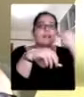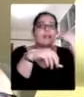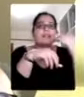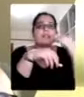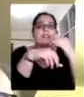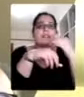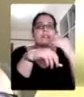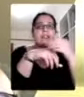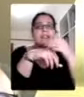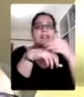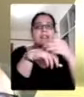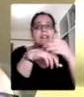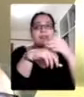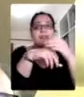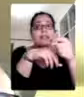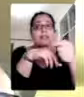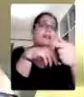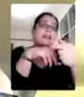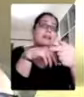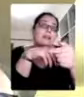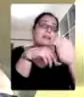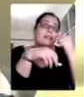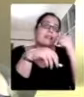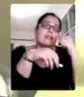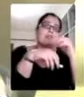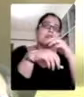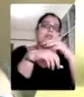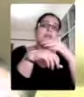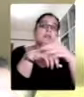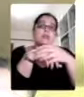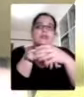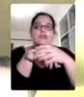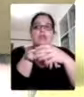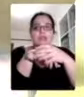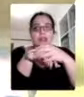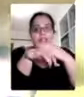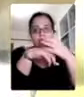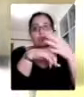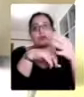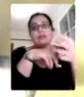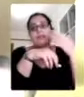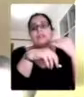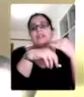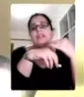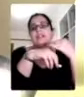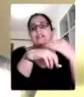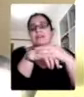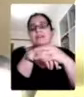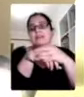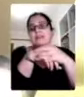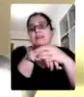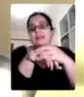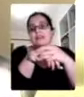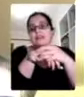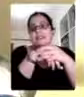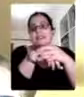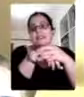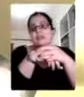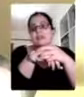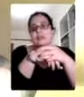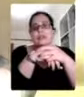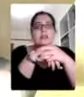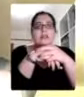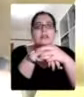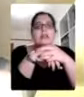tütünleri çok fazla lüle taşında tavsiye etmeyebilirim, eğer nasıl içeceğinizi bilmiyorsanız. Çünkü aşırı kurutup yakma